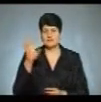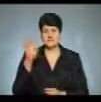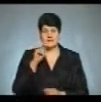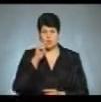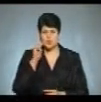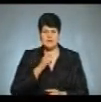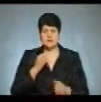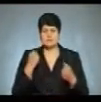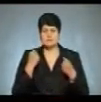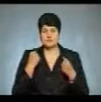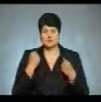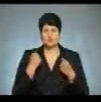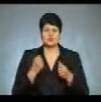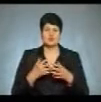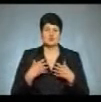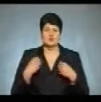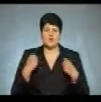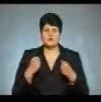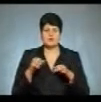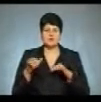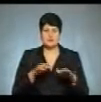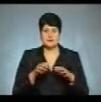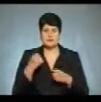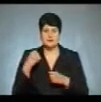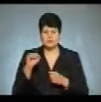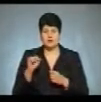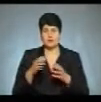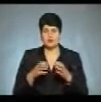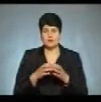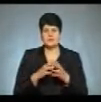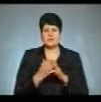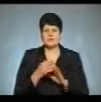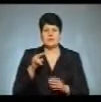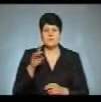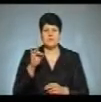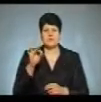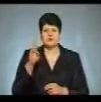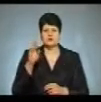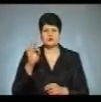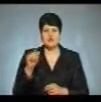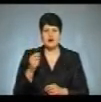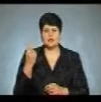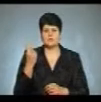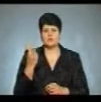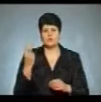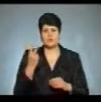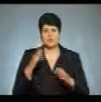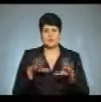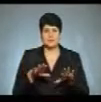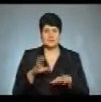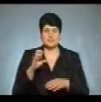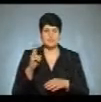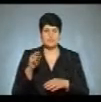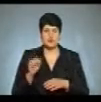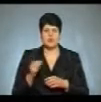всеукраїнських фізкультурно-оздоровчих заходах «Спортивна зима» перемогла команда з села Прошова, в учнів зі Скоморохів – друге місце, і у команди «Великі Гаї» –